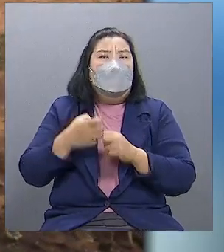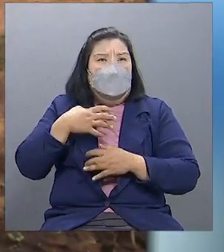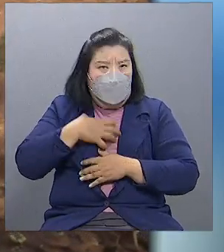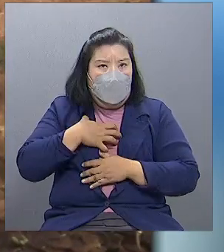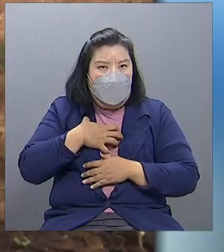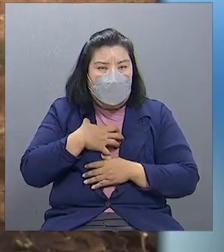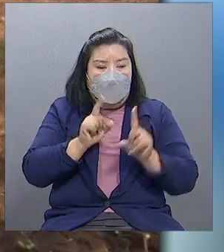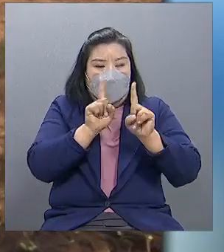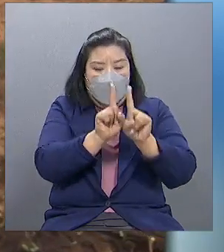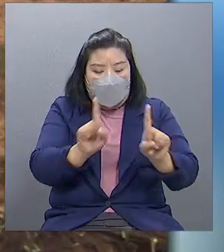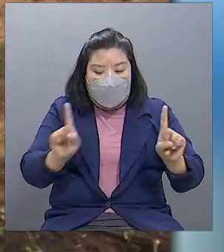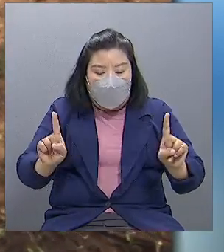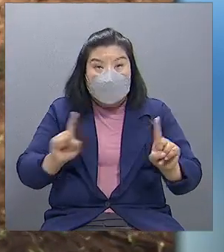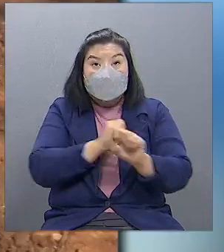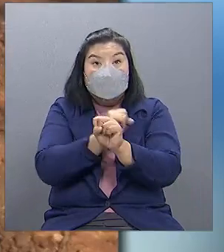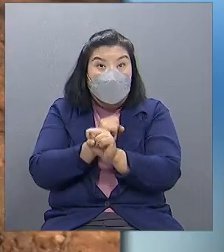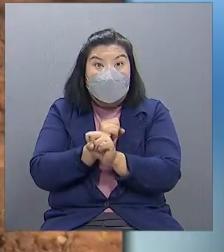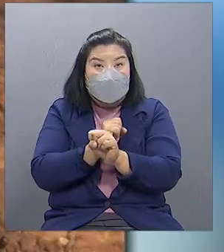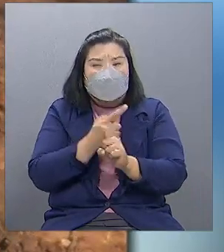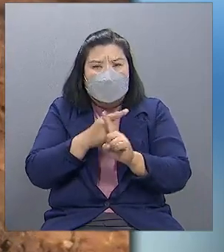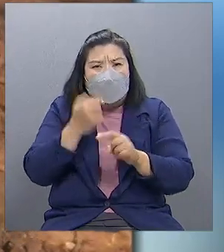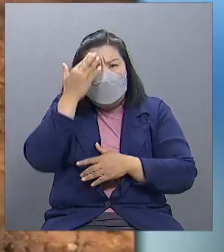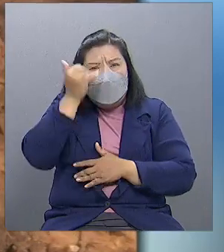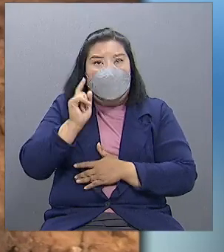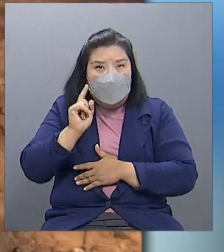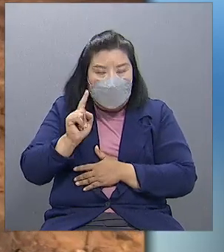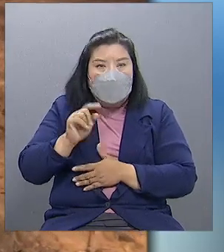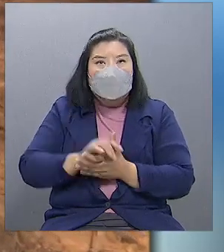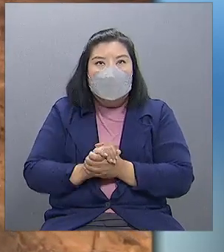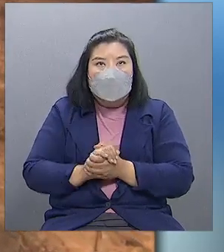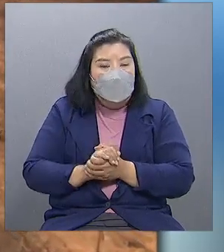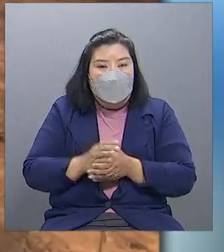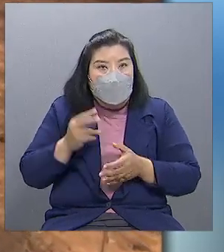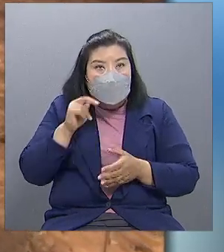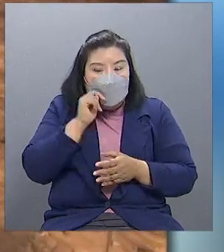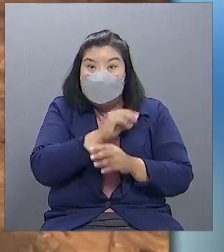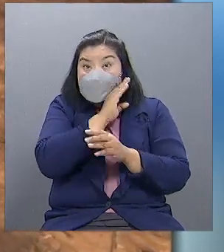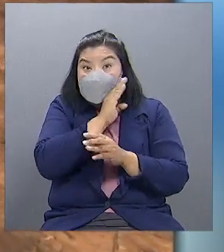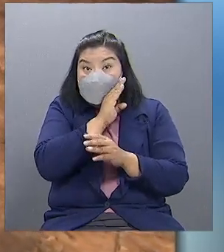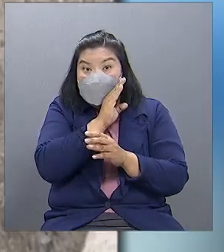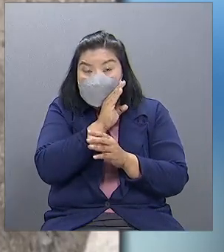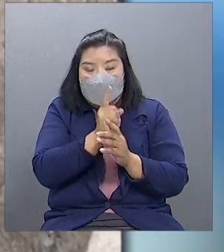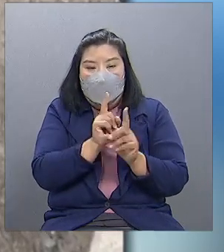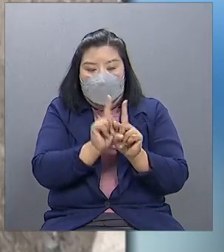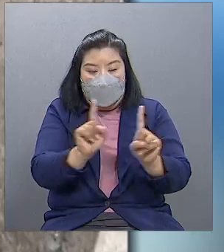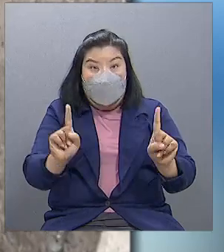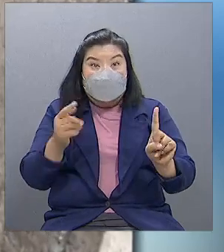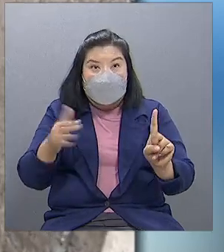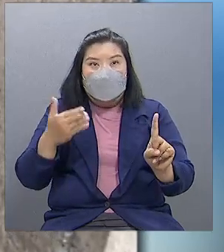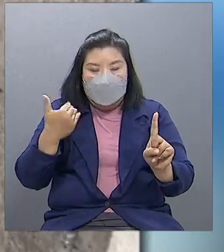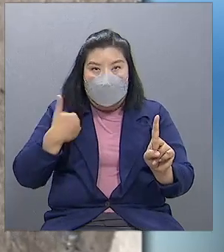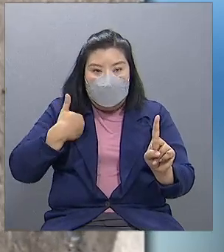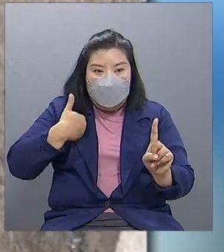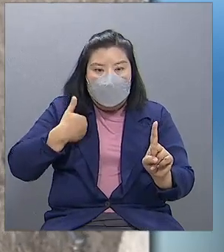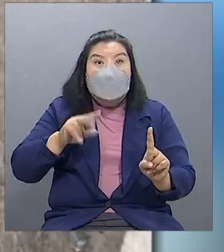่ะแต่เขาจะมีการ Flutterเจาะเป็นลกษณะของคู่ดินด้วยนะคะเป็นเหกับทำเป็นคู่กันช้างข้าม